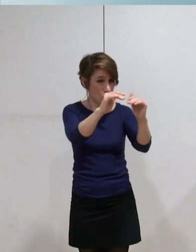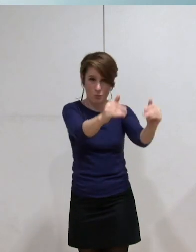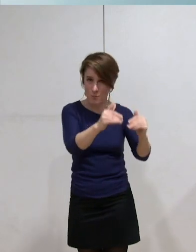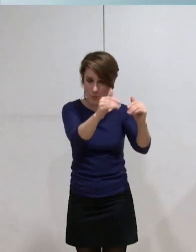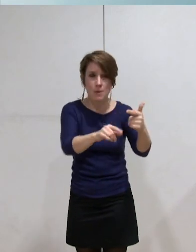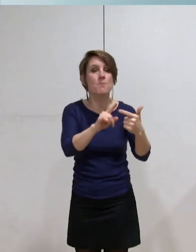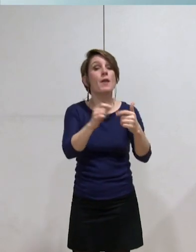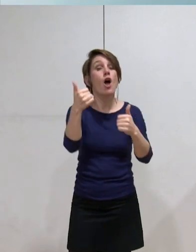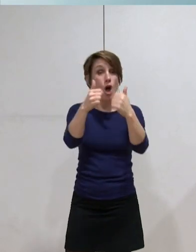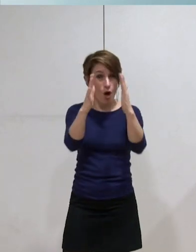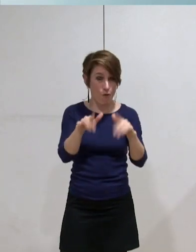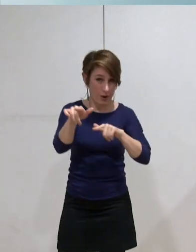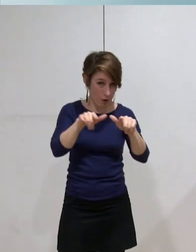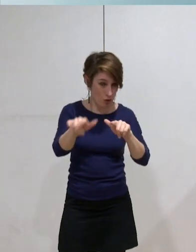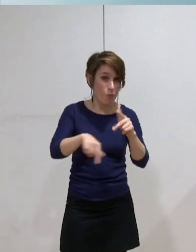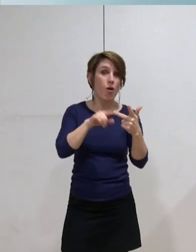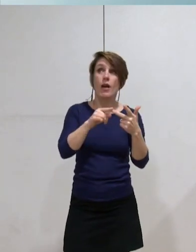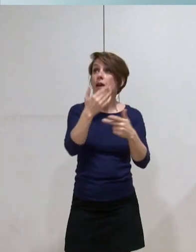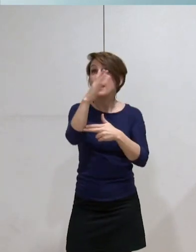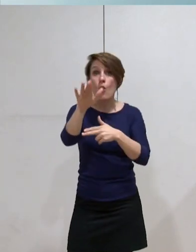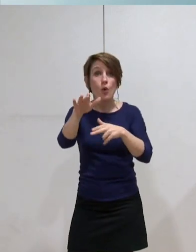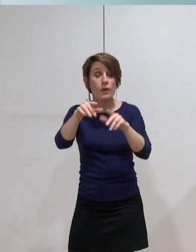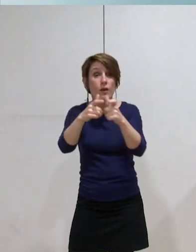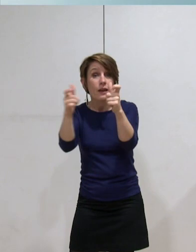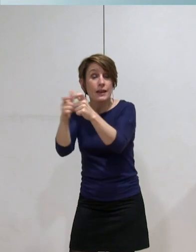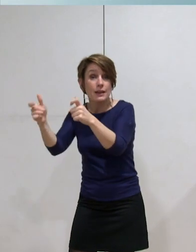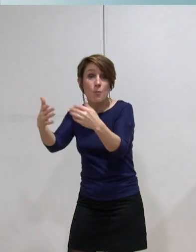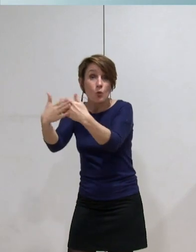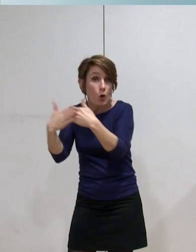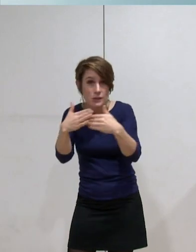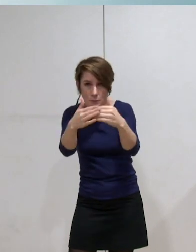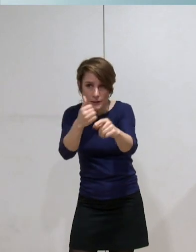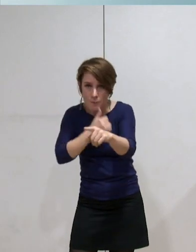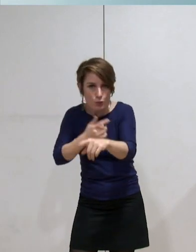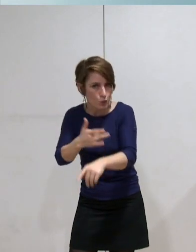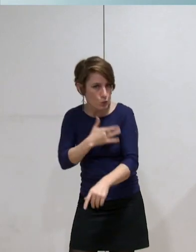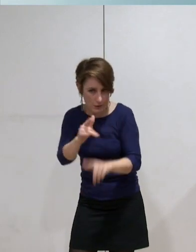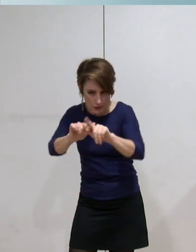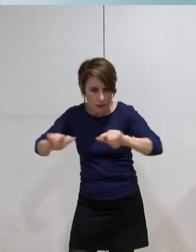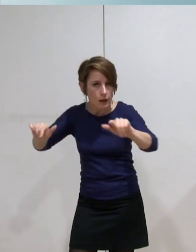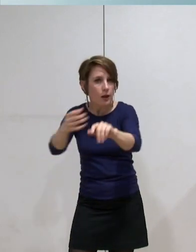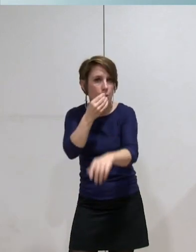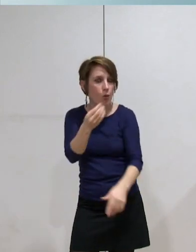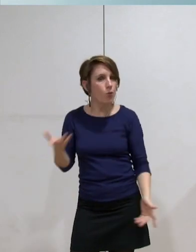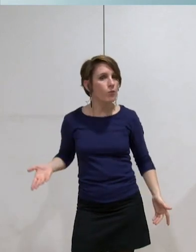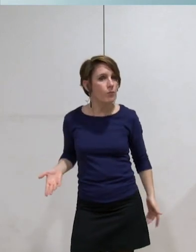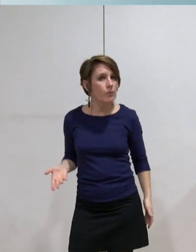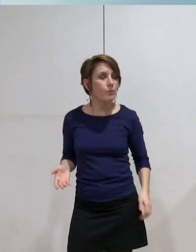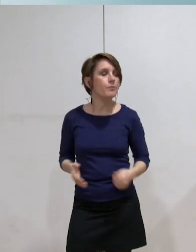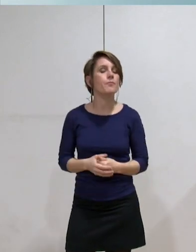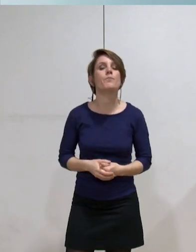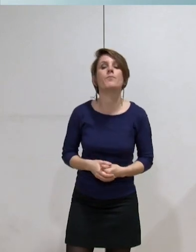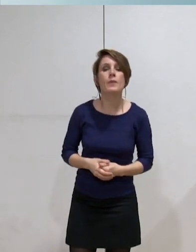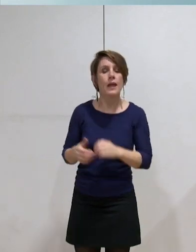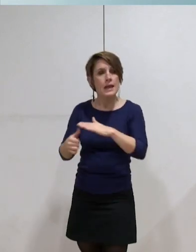un Foyer logement et tous les autres équipements de proximité qui sont nécessaires ensuite déménager le